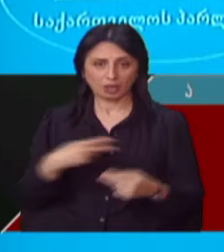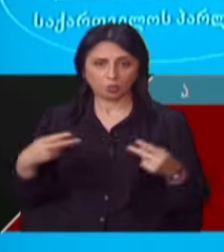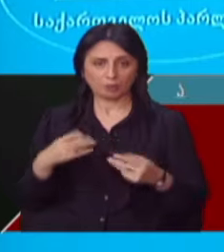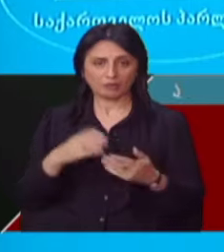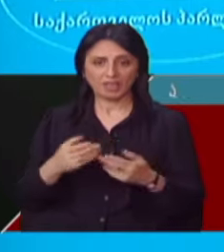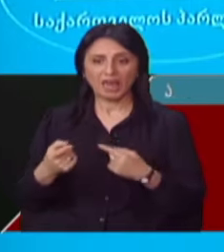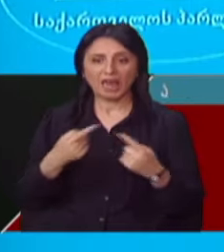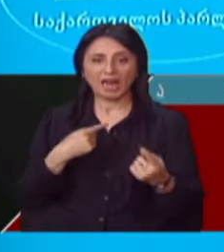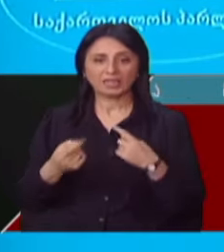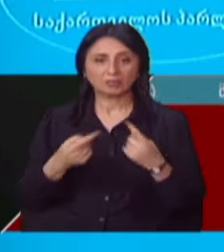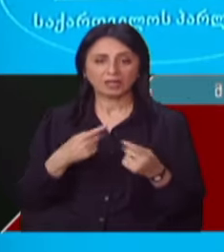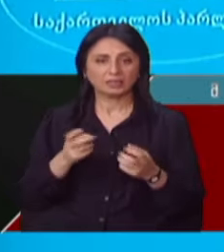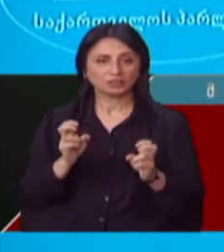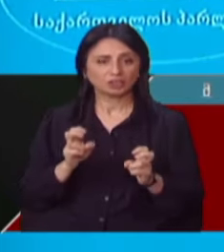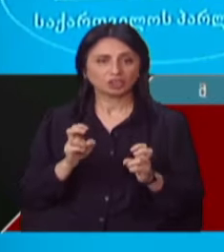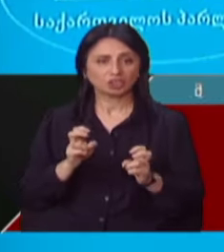პარტნიორები ერთმანეთს